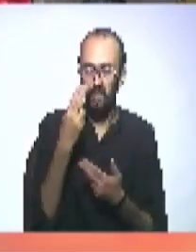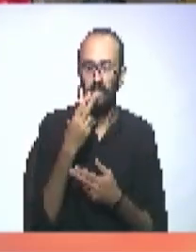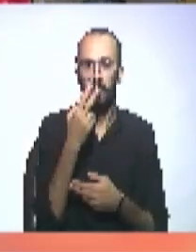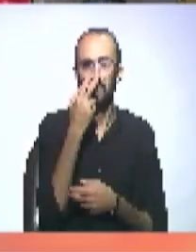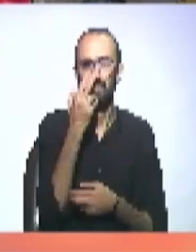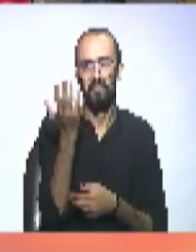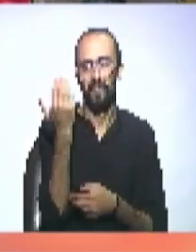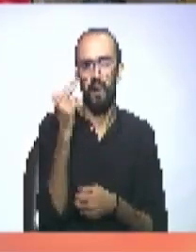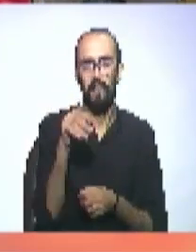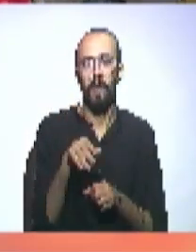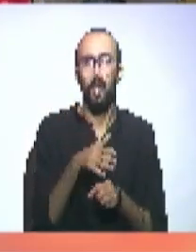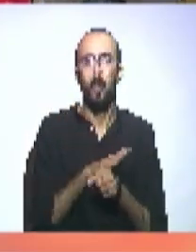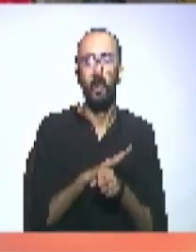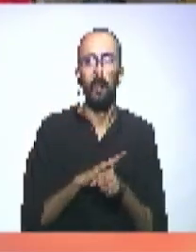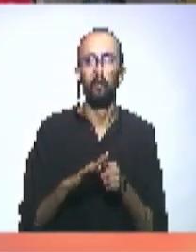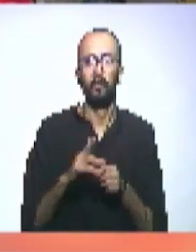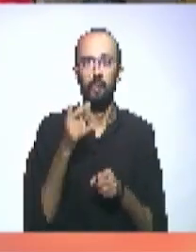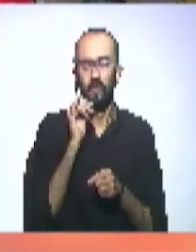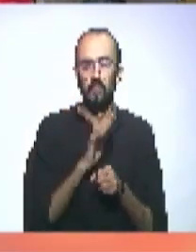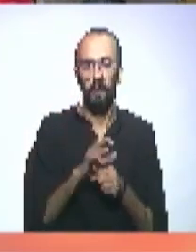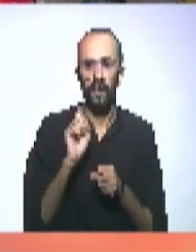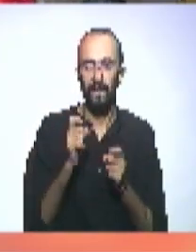اللانشون الفراخ عملنا